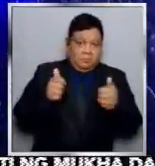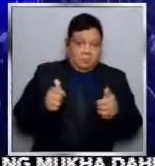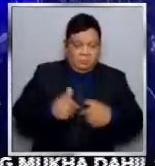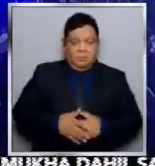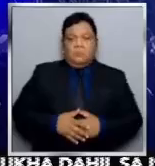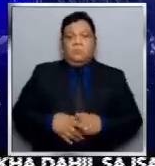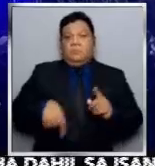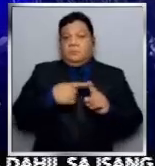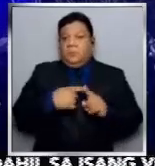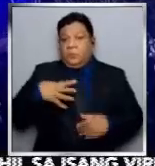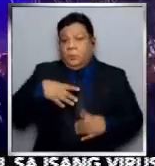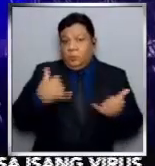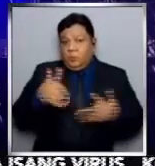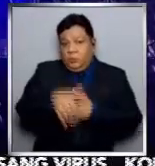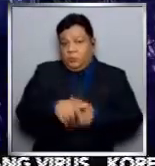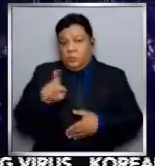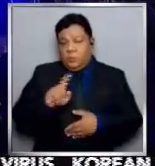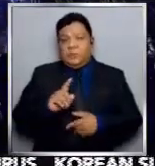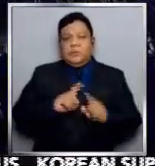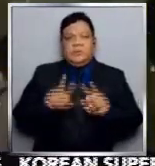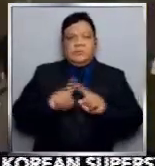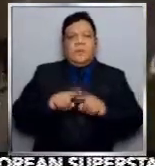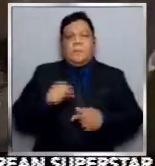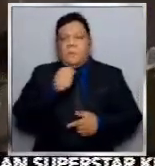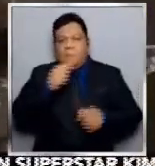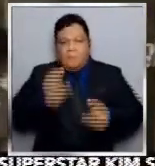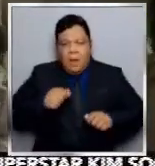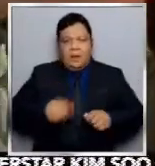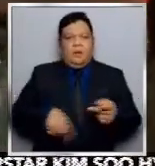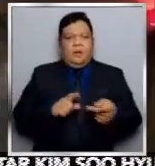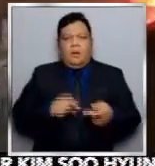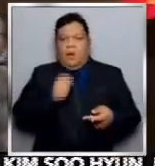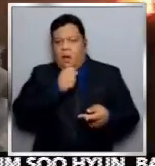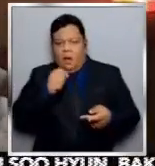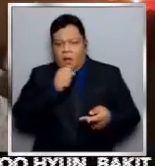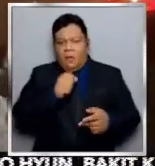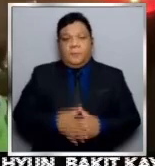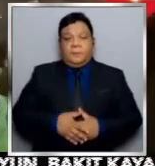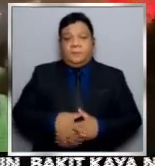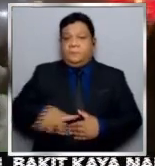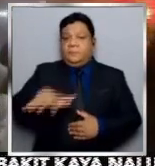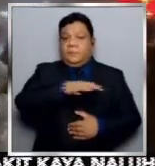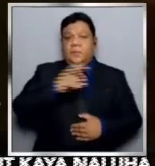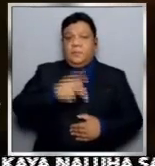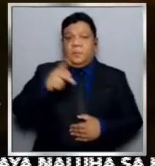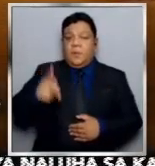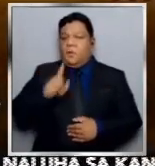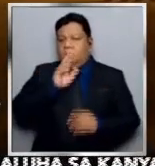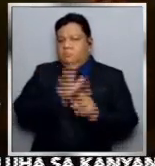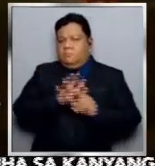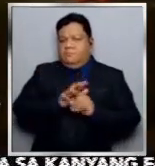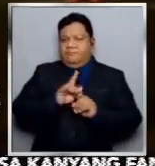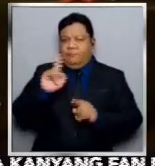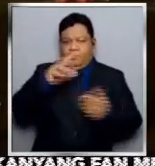ngayong gabi ang performances ng mga bigating banda at local artists. Ang Pampanga ang home of giant hot air balloon sa bansa, kaya